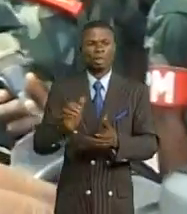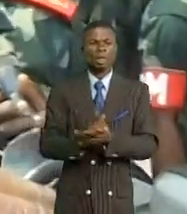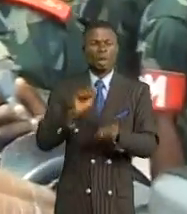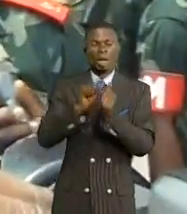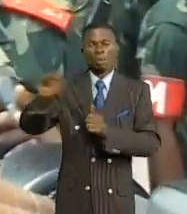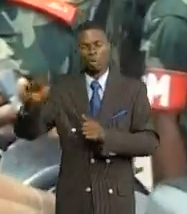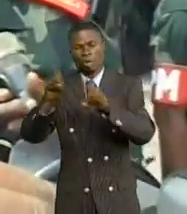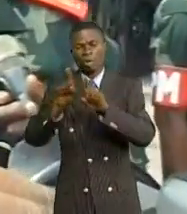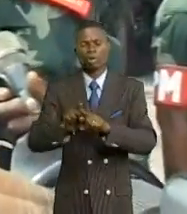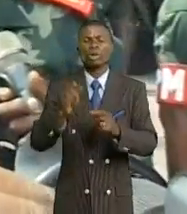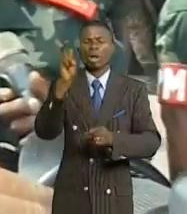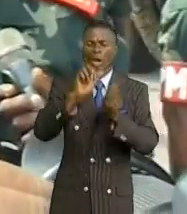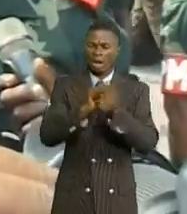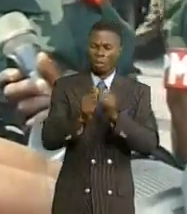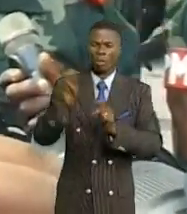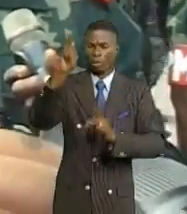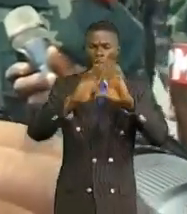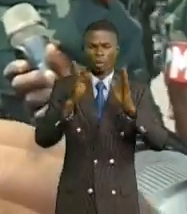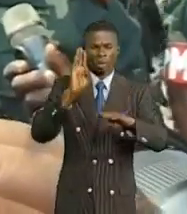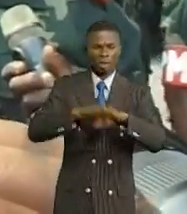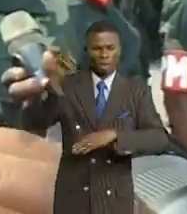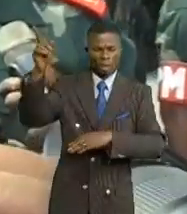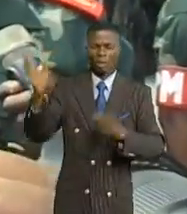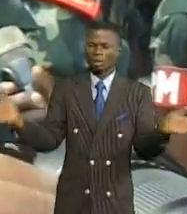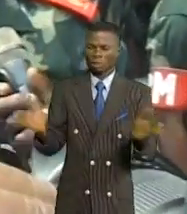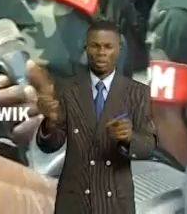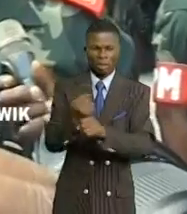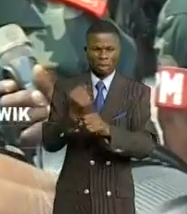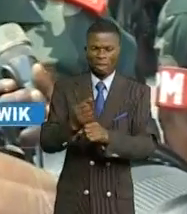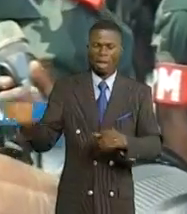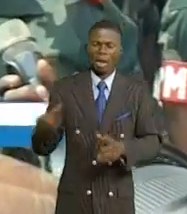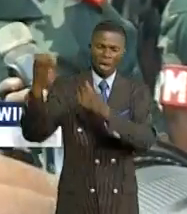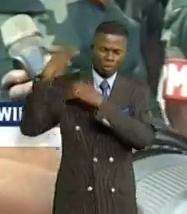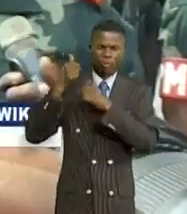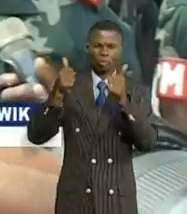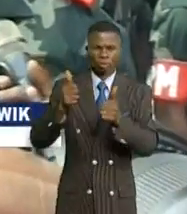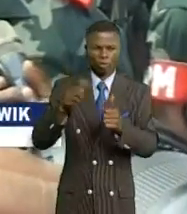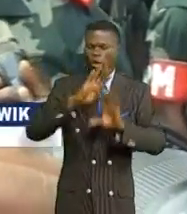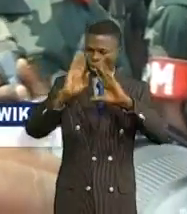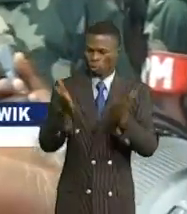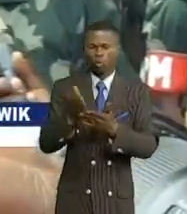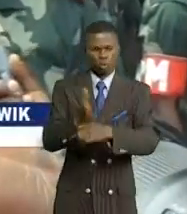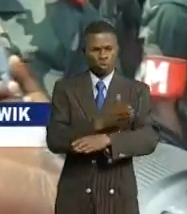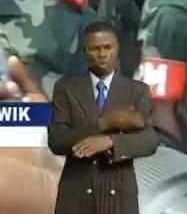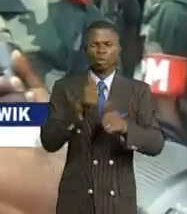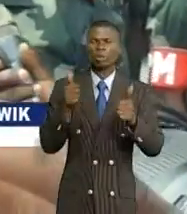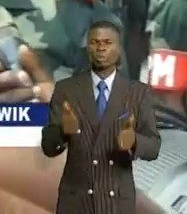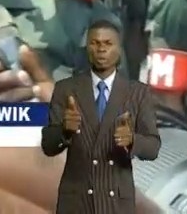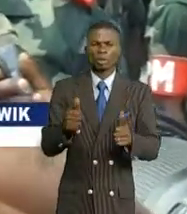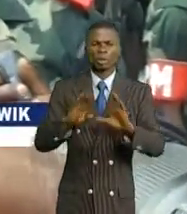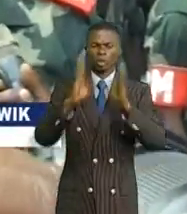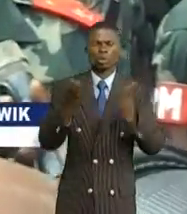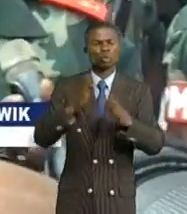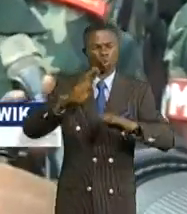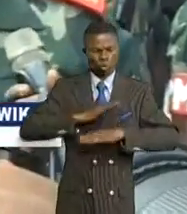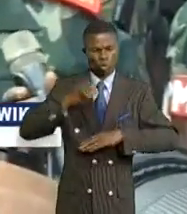problème est le problème de la nation. Ils sont là-bas, ils sont bien encadrés, ils sont bien pris en charge. Les choses se passent convenablement. Tout le monde est satisfait à